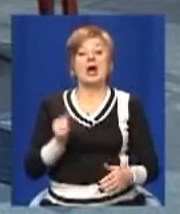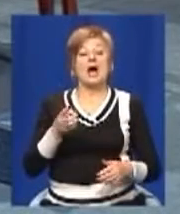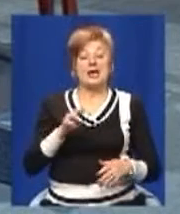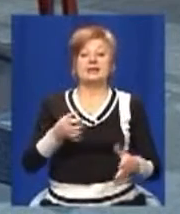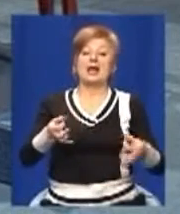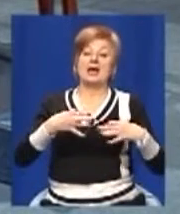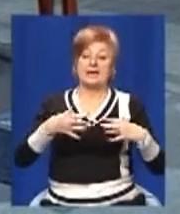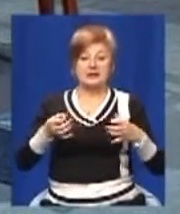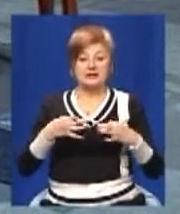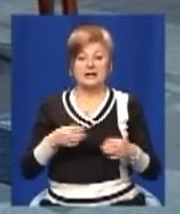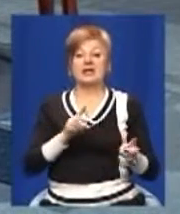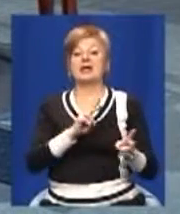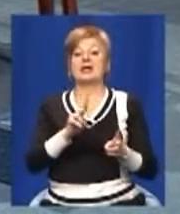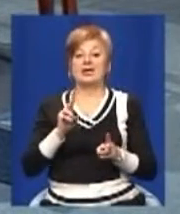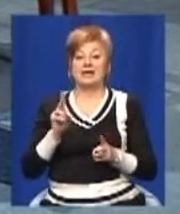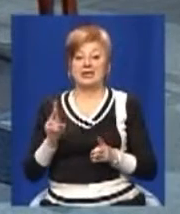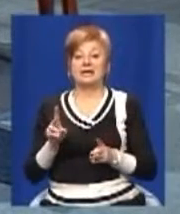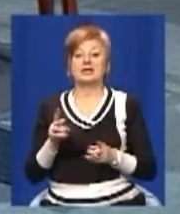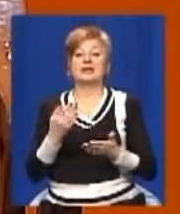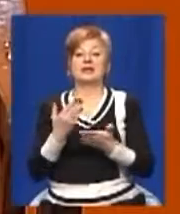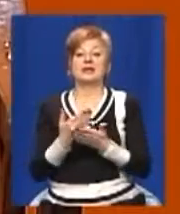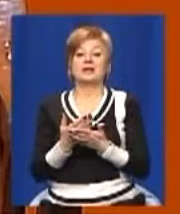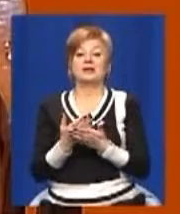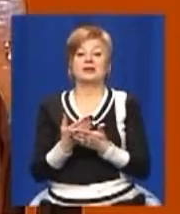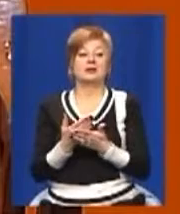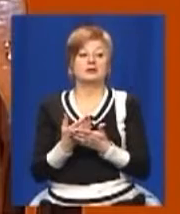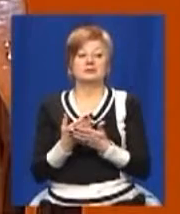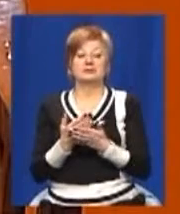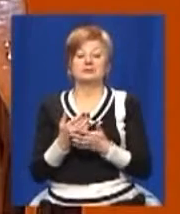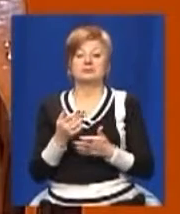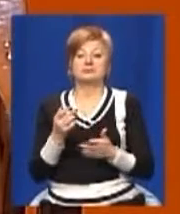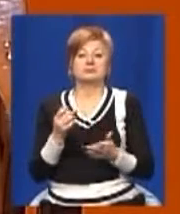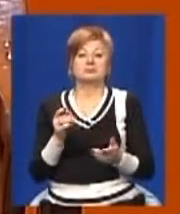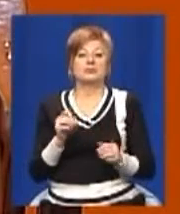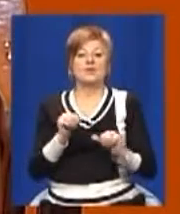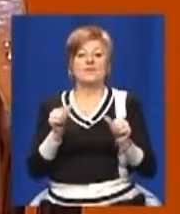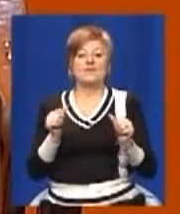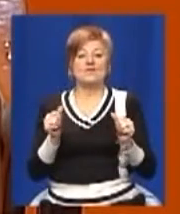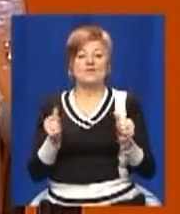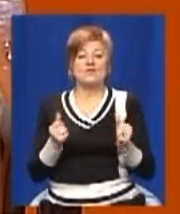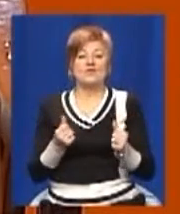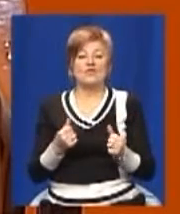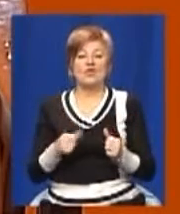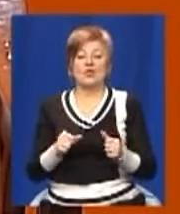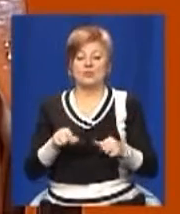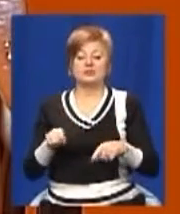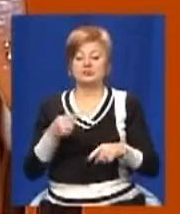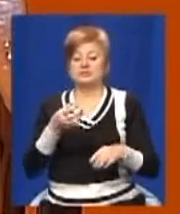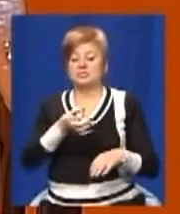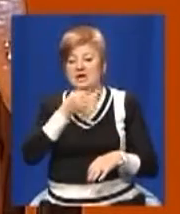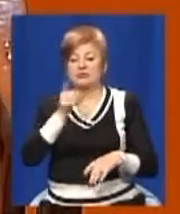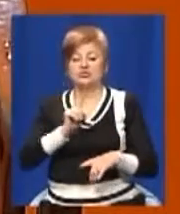Анічка, розкажи, будь ласка, а які види спорту тобі до вподоби? Мені, ну, всі на роликах більше і